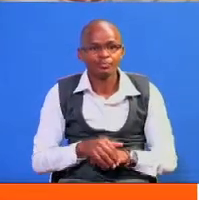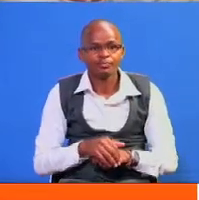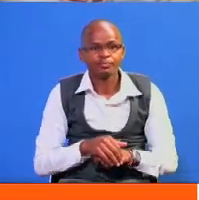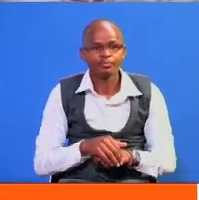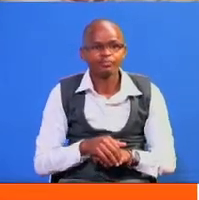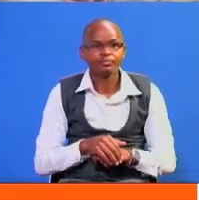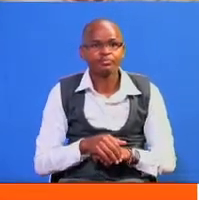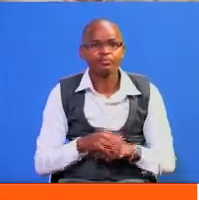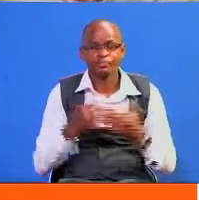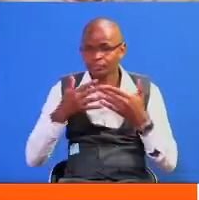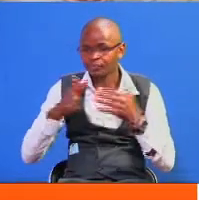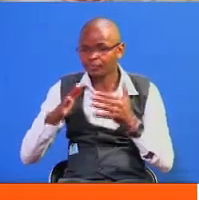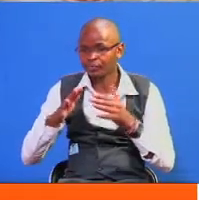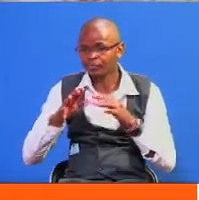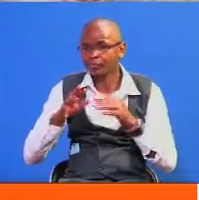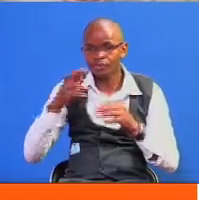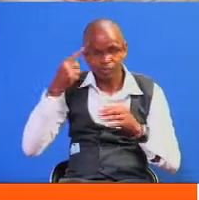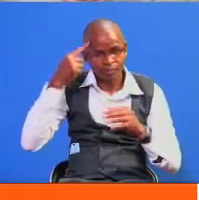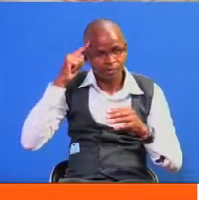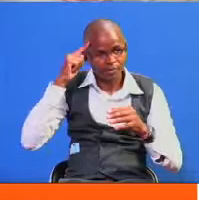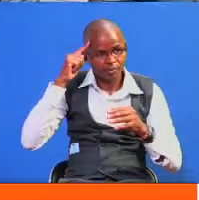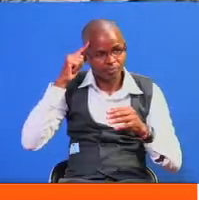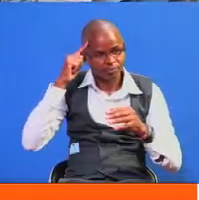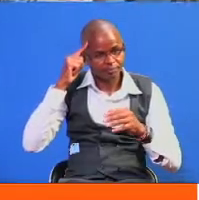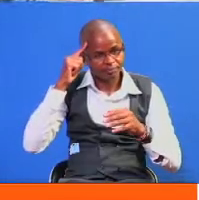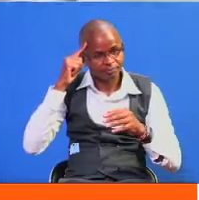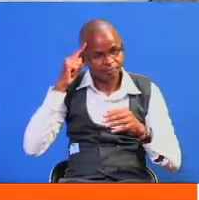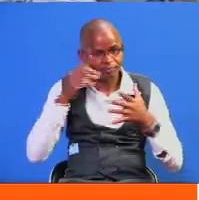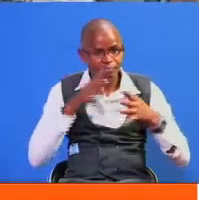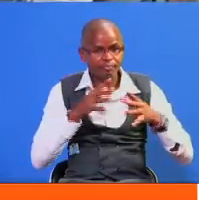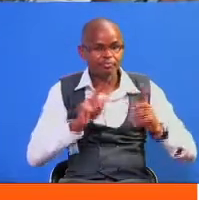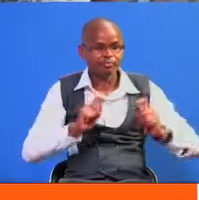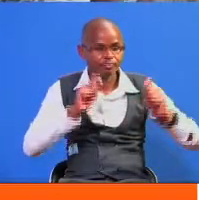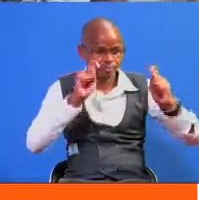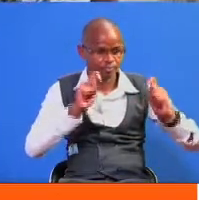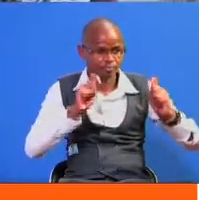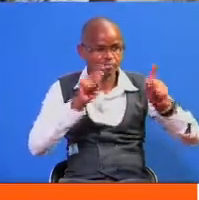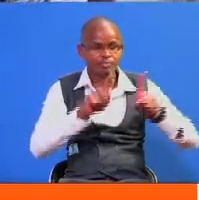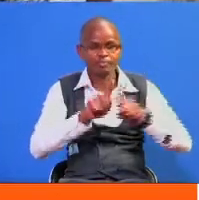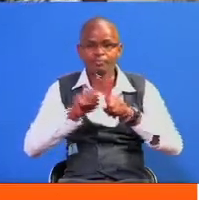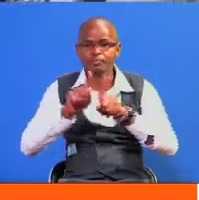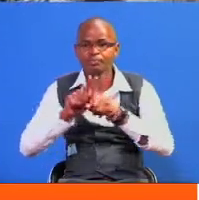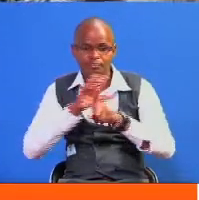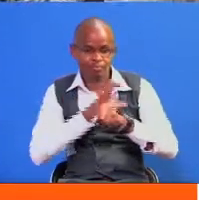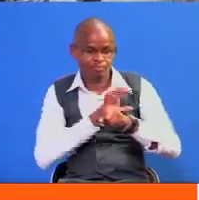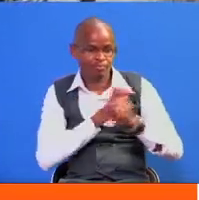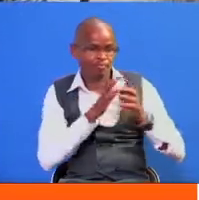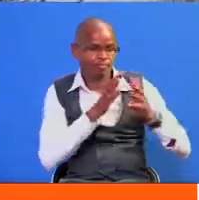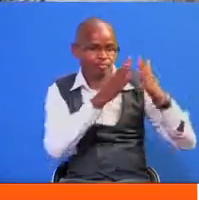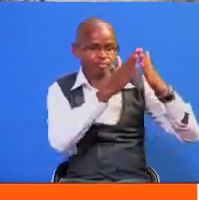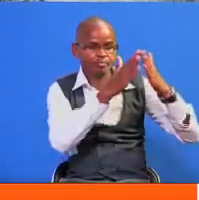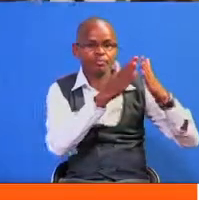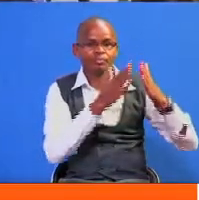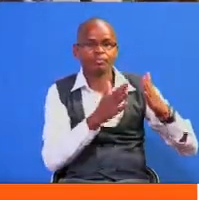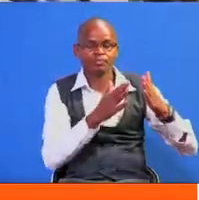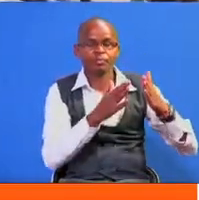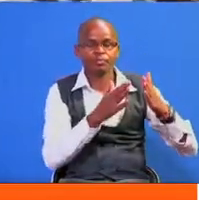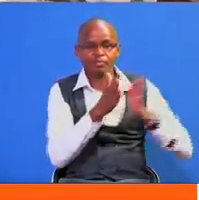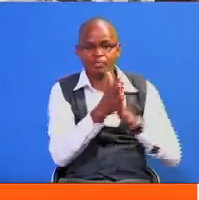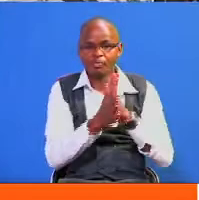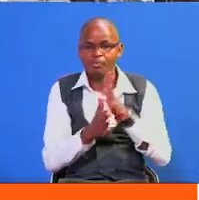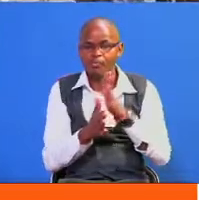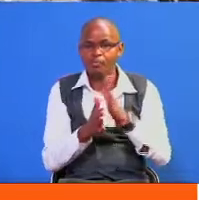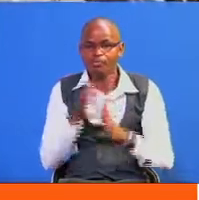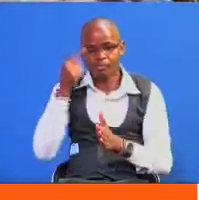tusije tukapotezwa na hao, ni kama mabeberu. Waandamanaji hao ni pamoja na wamiliki wa nyumba na wapagaji